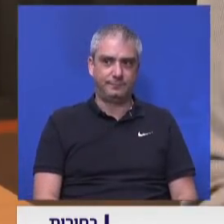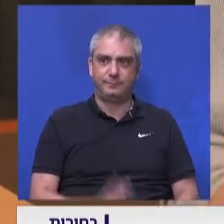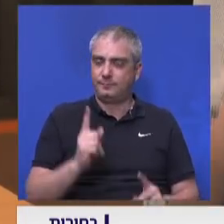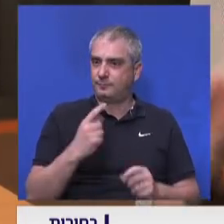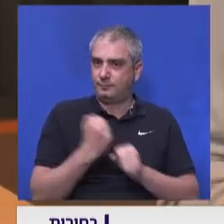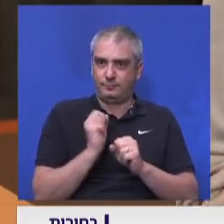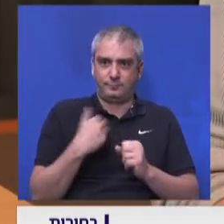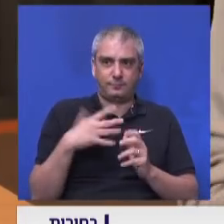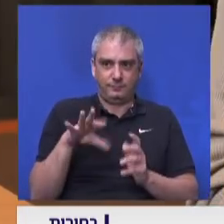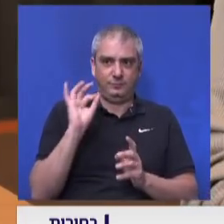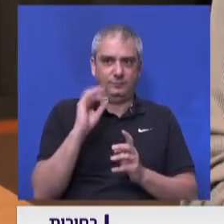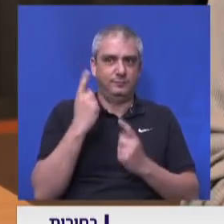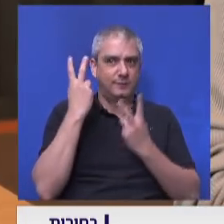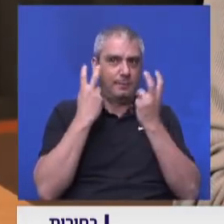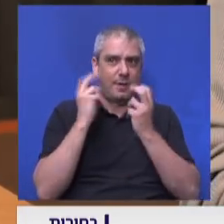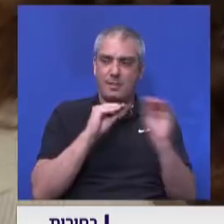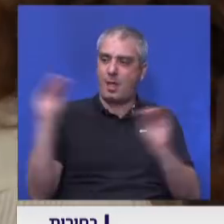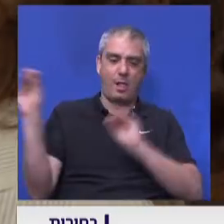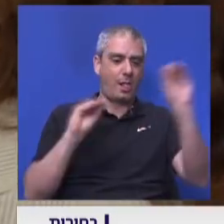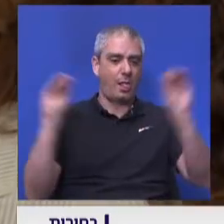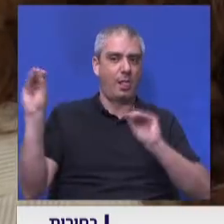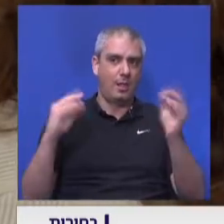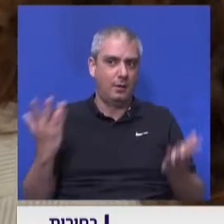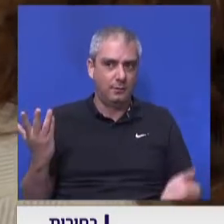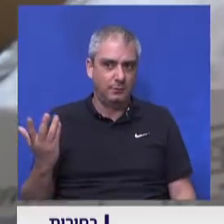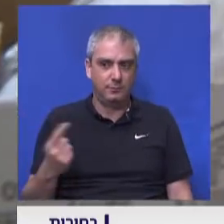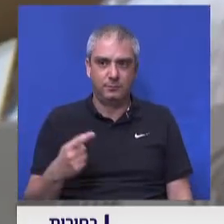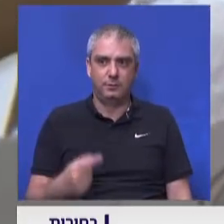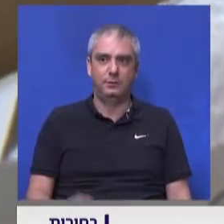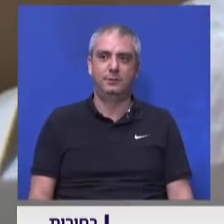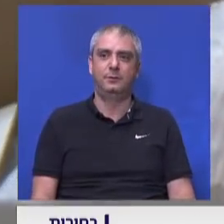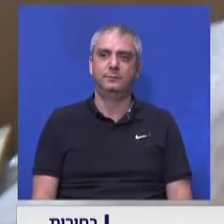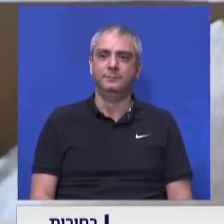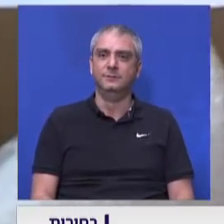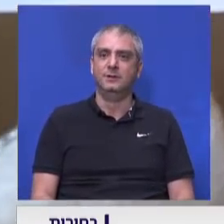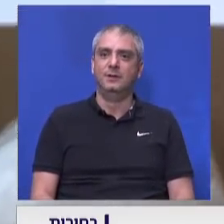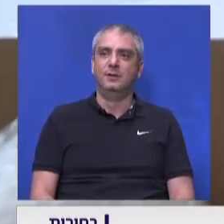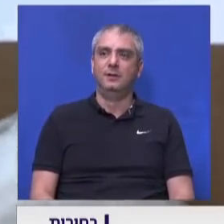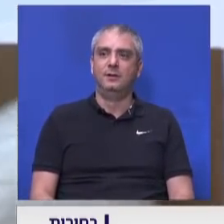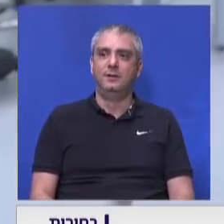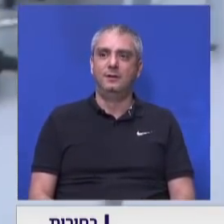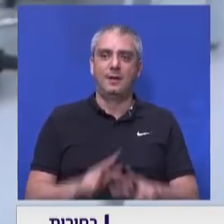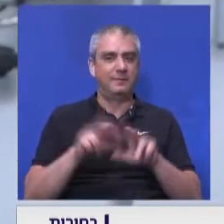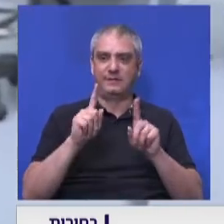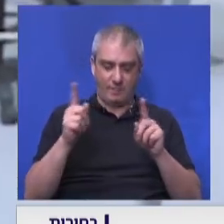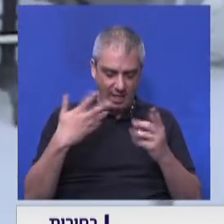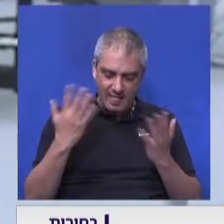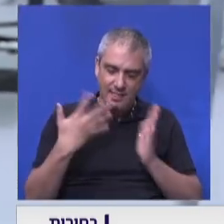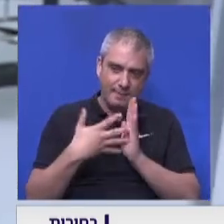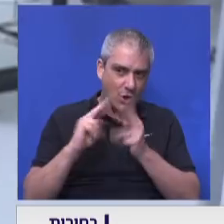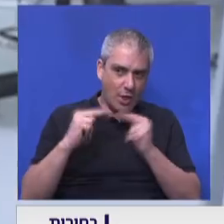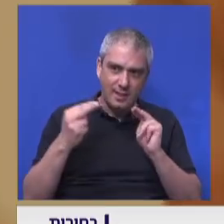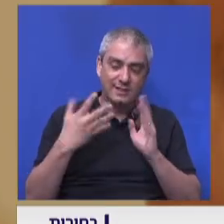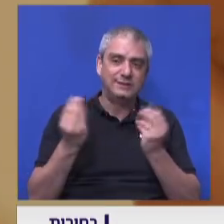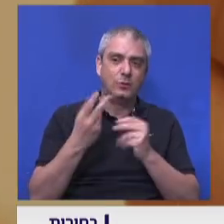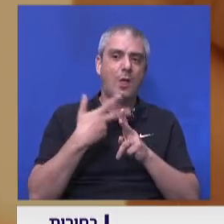פתאום רסיסים של מידע שמראים לנו שהמצב הוא לא ככה בפועל. אין פה בדיקות DNA, הציוד הוא ציוד שמשמש רק